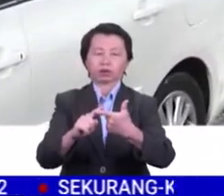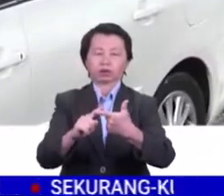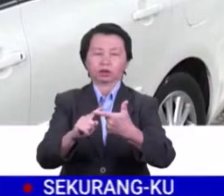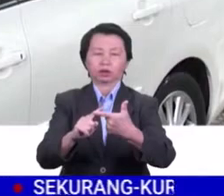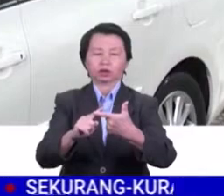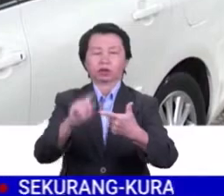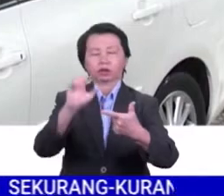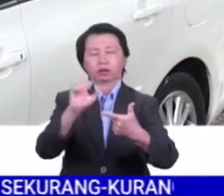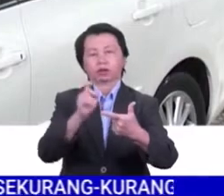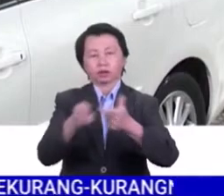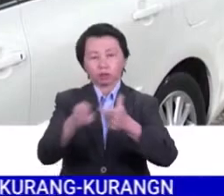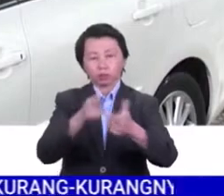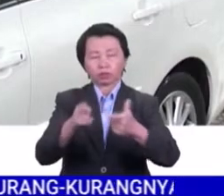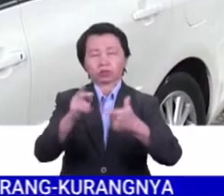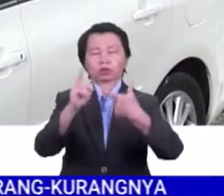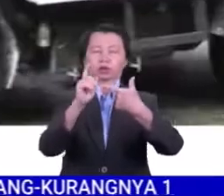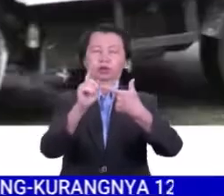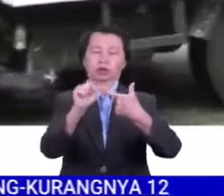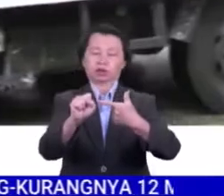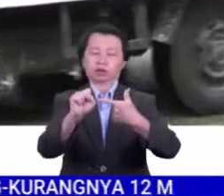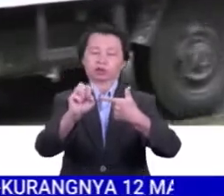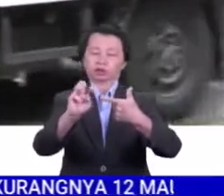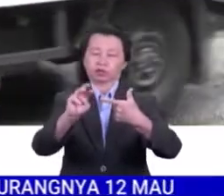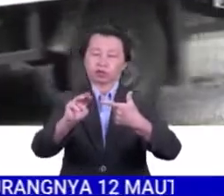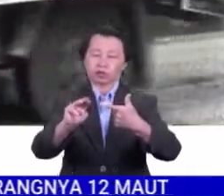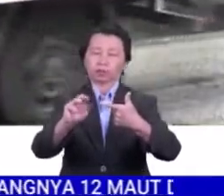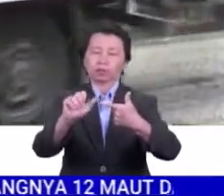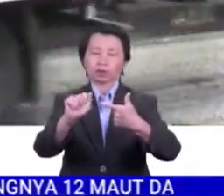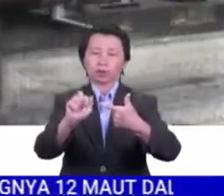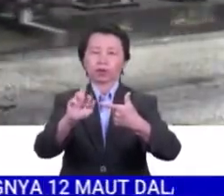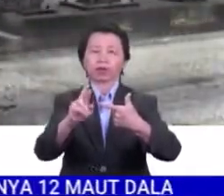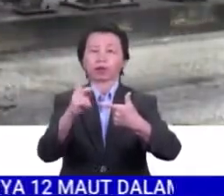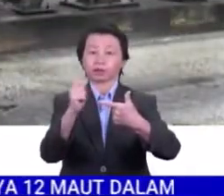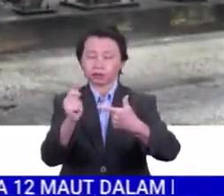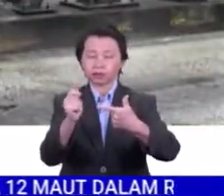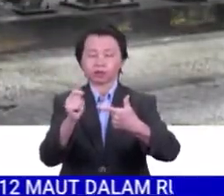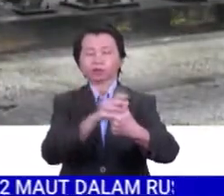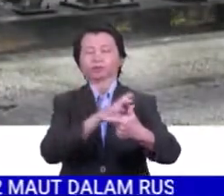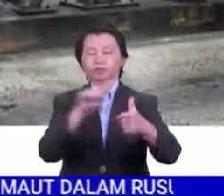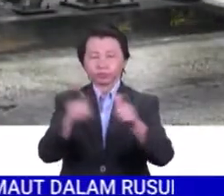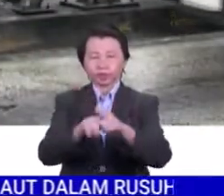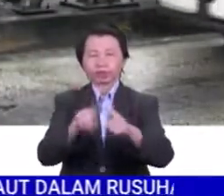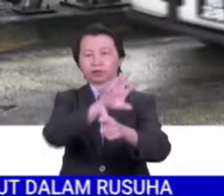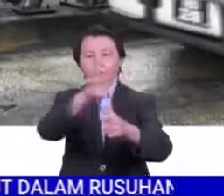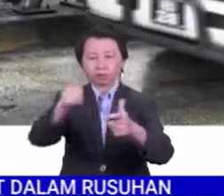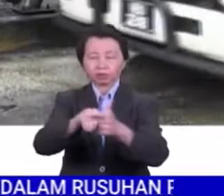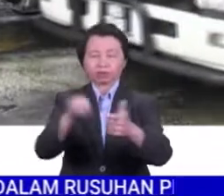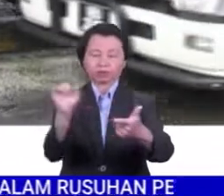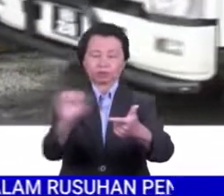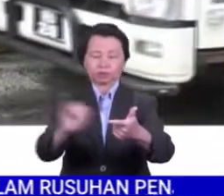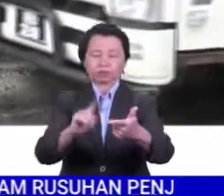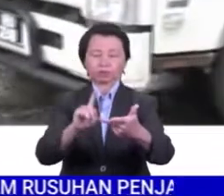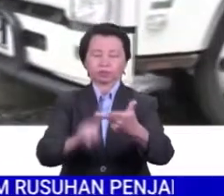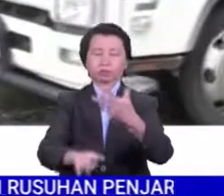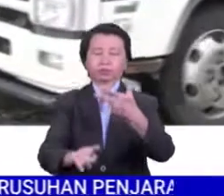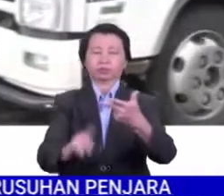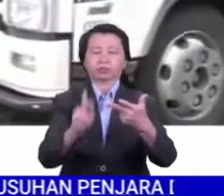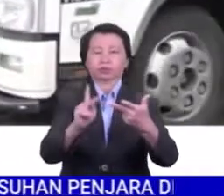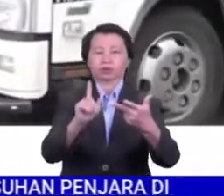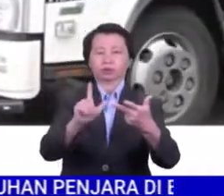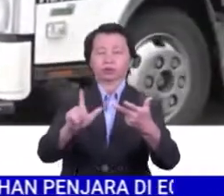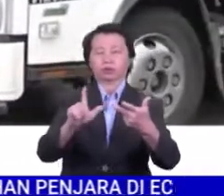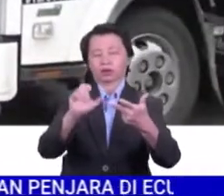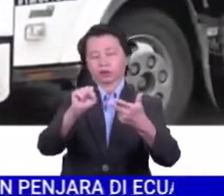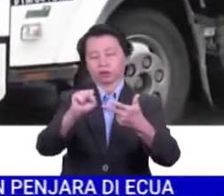berhad yang menguruskan sistem pengurusan air banjir dan terowong Smart turut terlibat Syarikat sistem penyuraian trafik KL barat